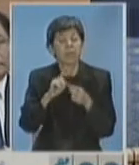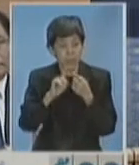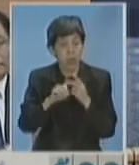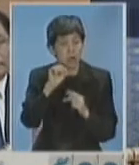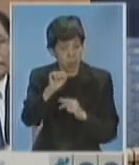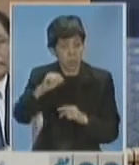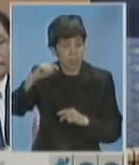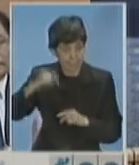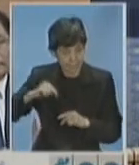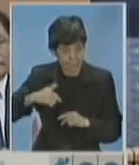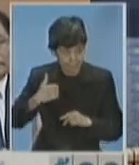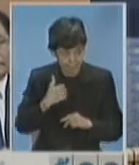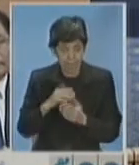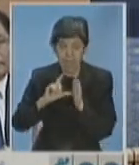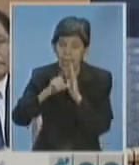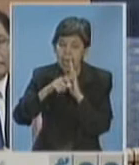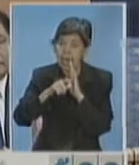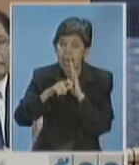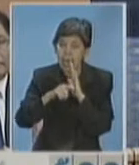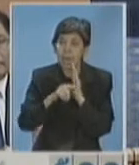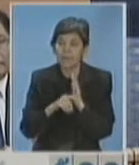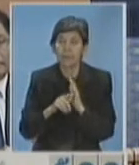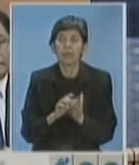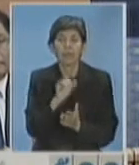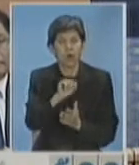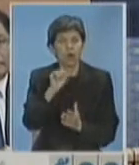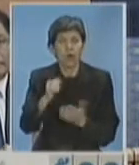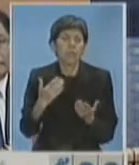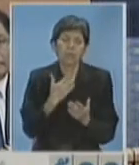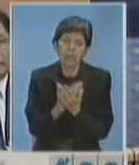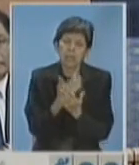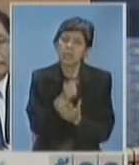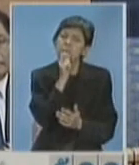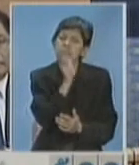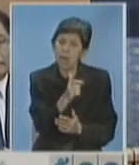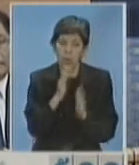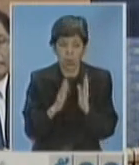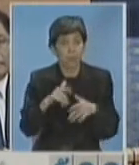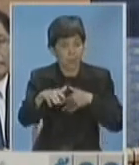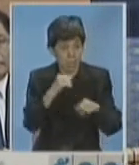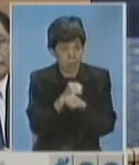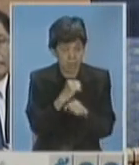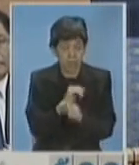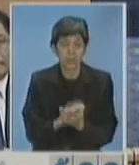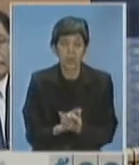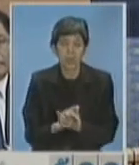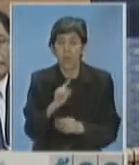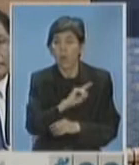ภาผู้แทนราษฎรแห่งนี้สำนักเลขาธิการสภาผู้แทนราษฎรยังจ้างพี่น้องในราคาเพีย